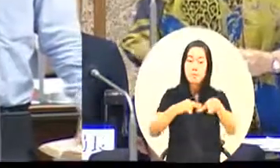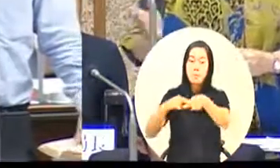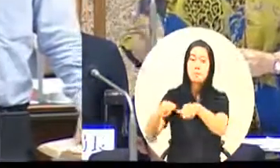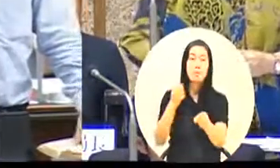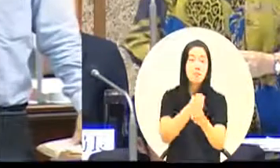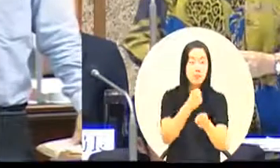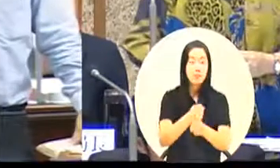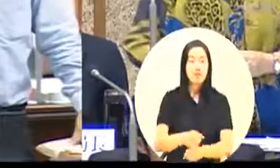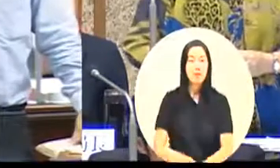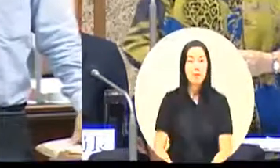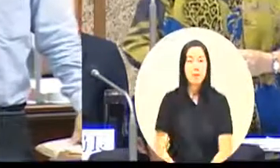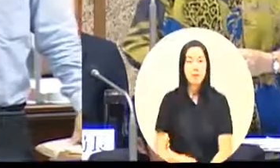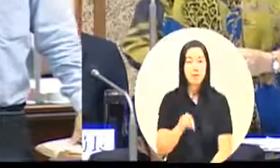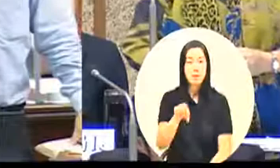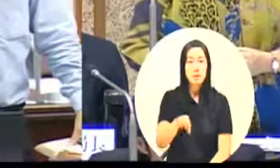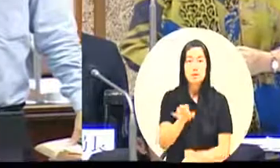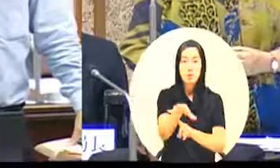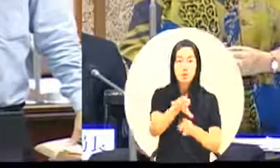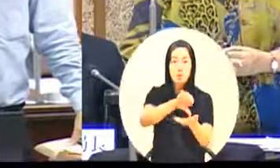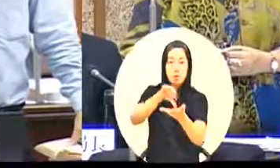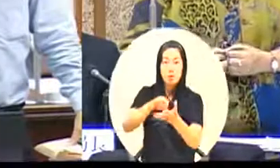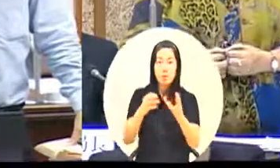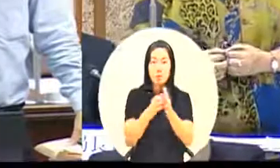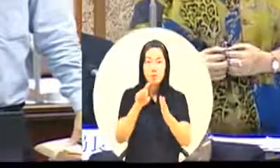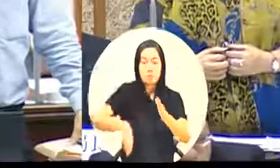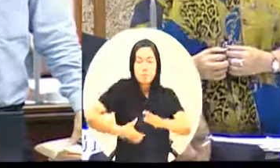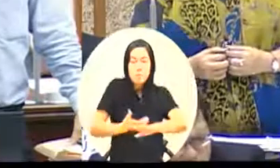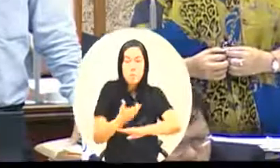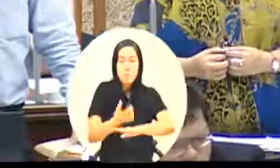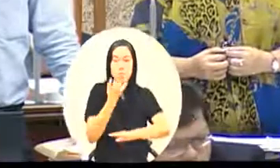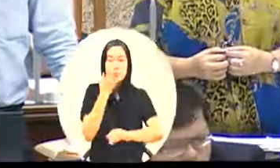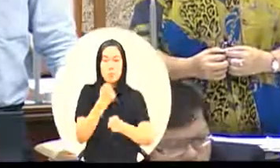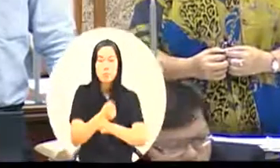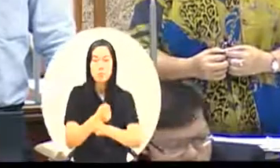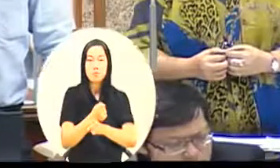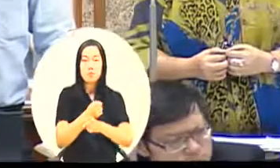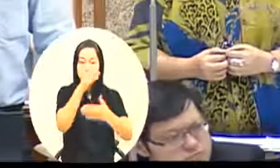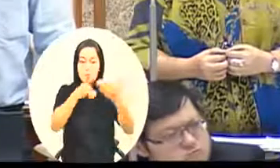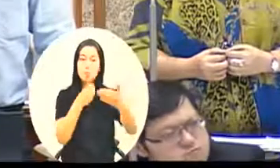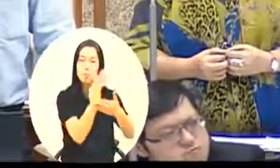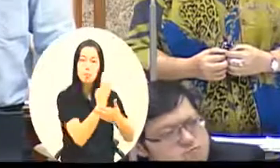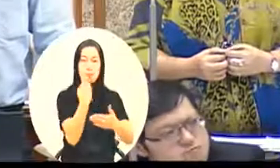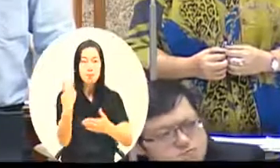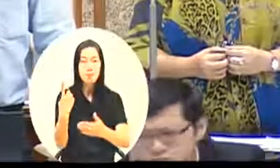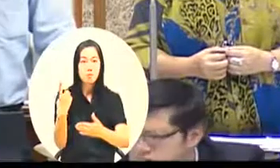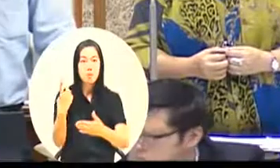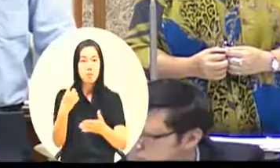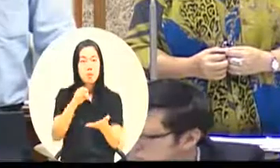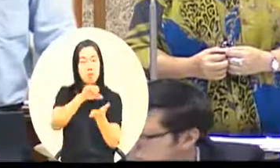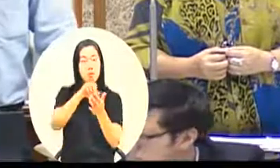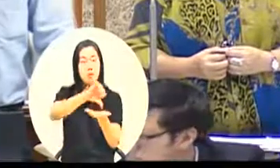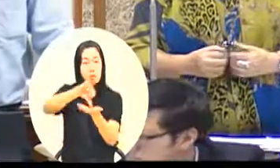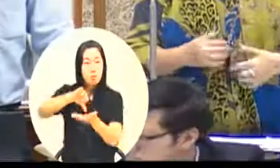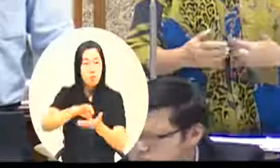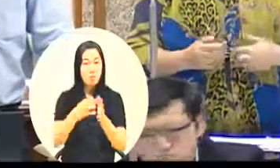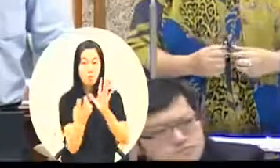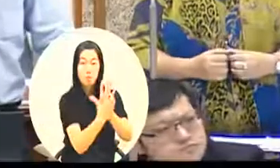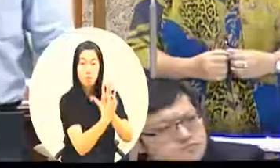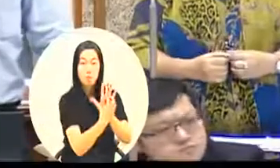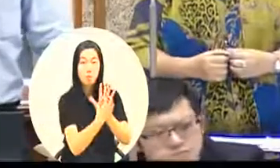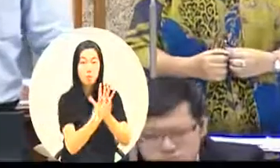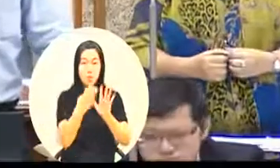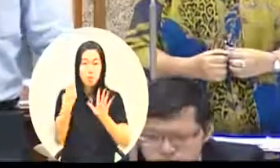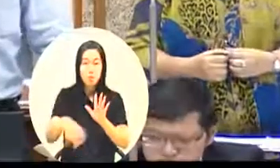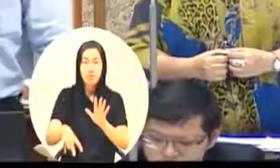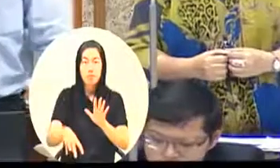样。那我想希望农业局这边应该全力可以完成这个4张EQ 的这个生产者的这个履历跟这个